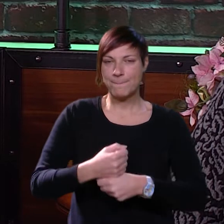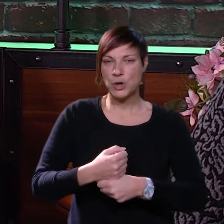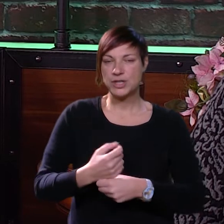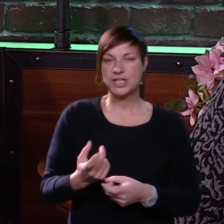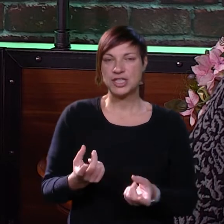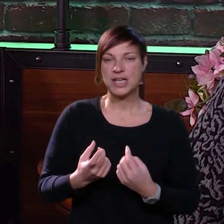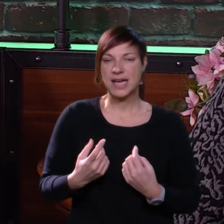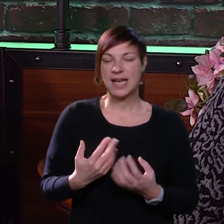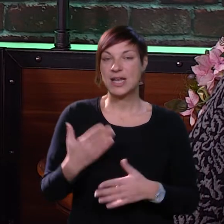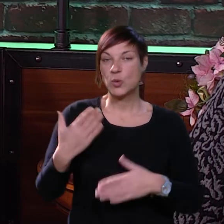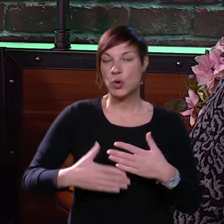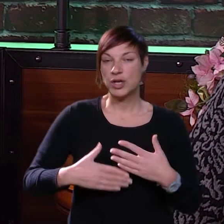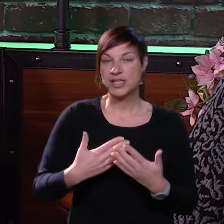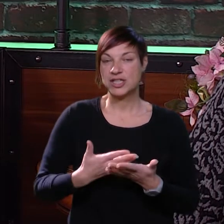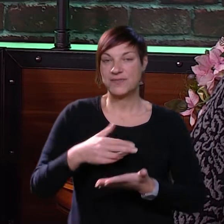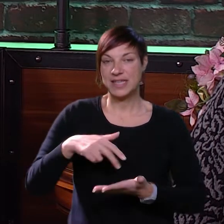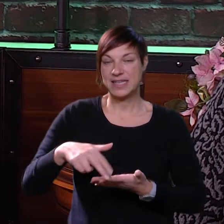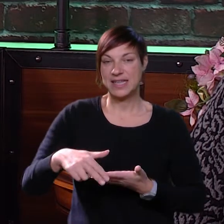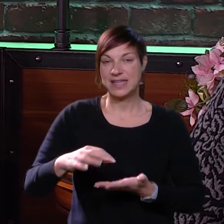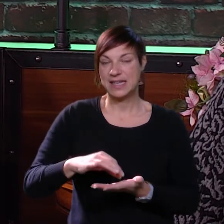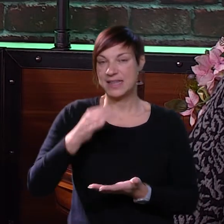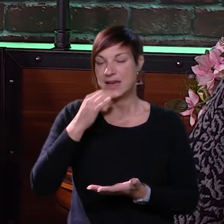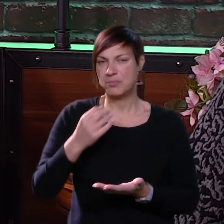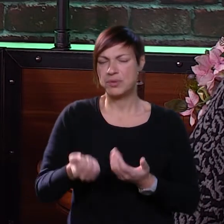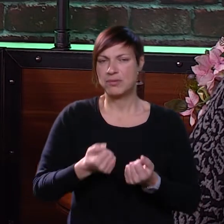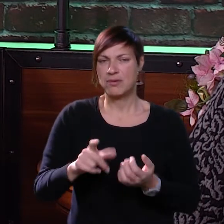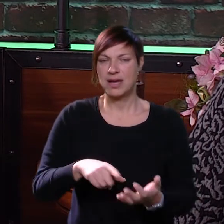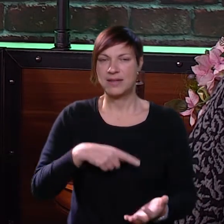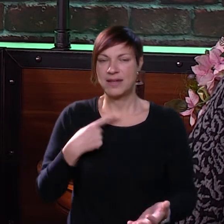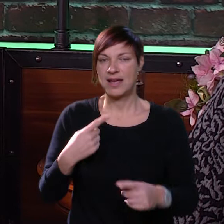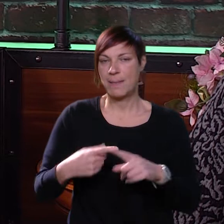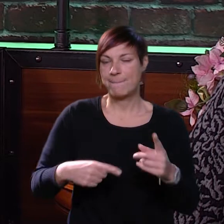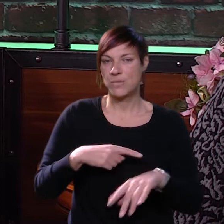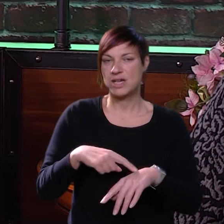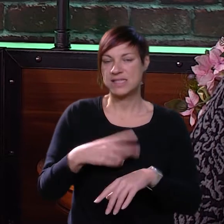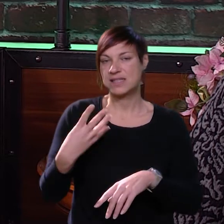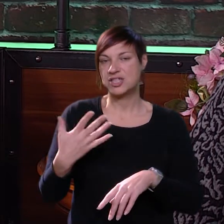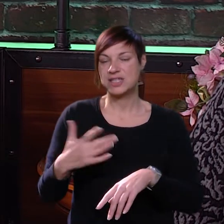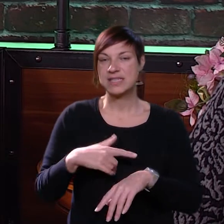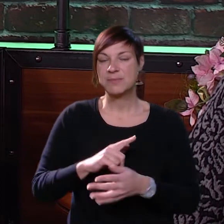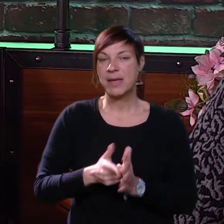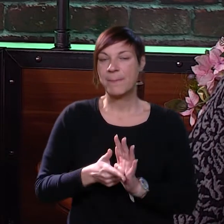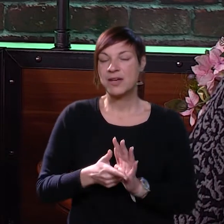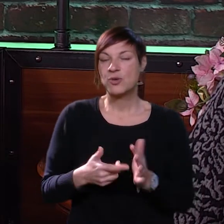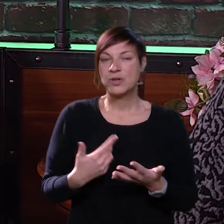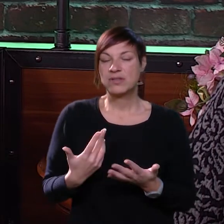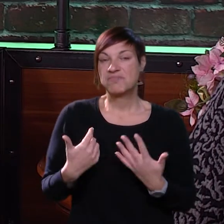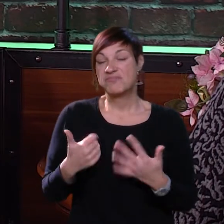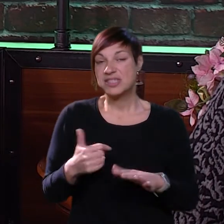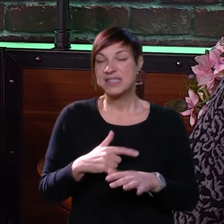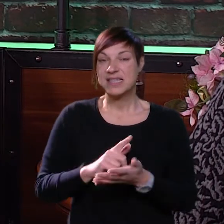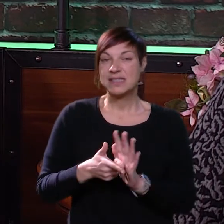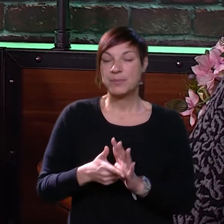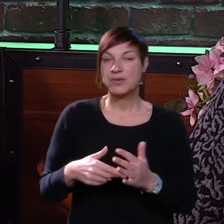podrška, ali u konačnici vidite na terapiju koja traje, ne znam, pola sata, 45 minuta, 50